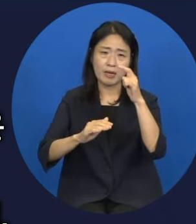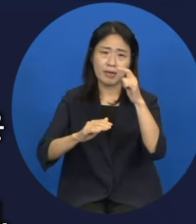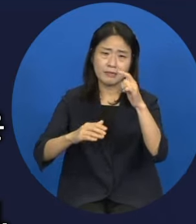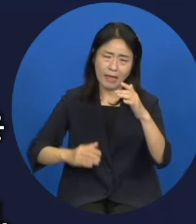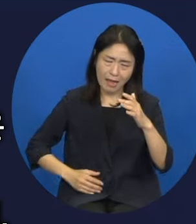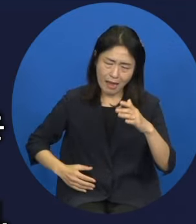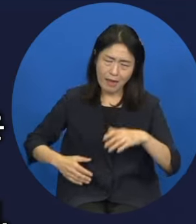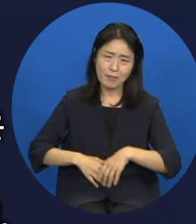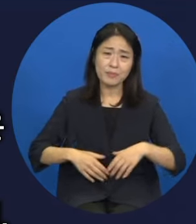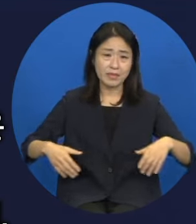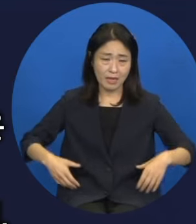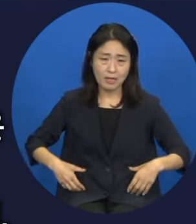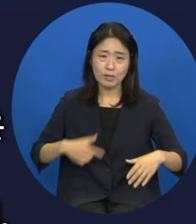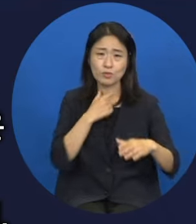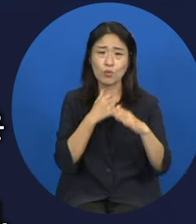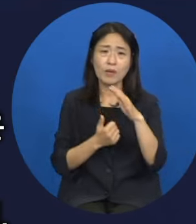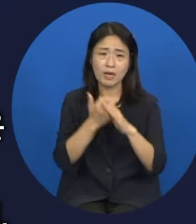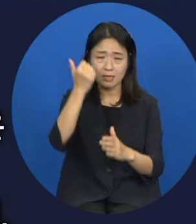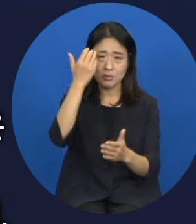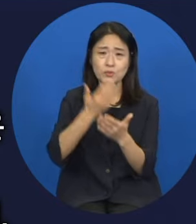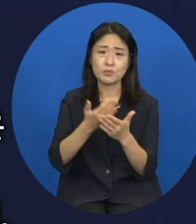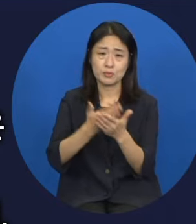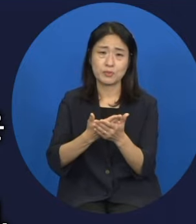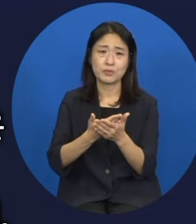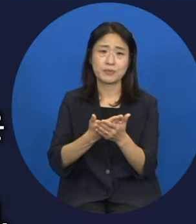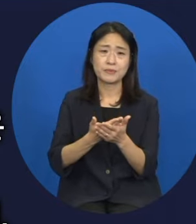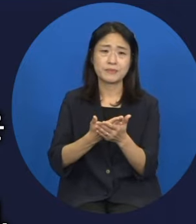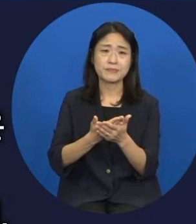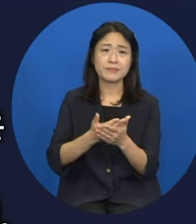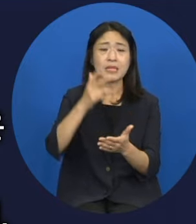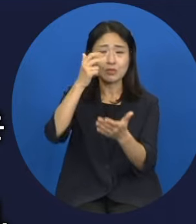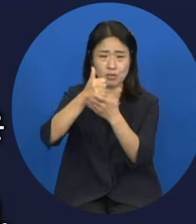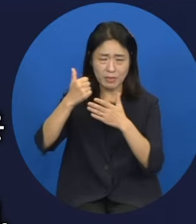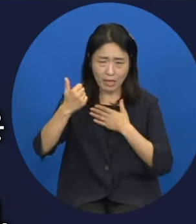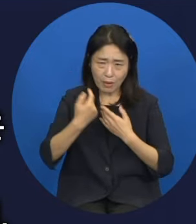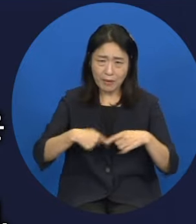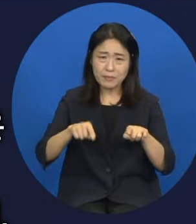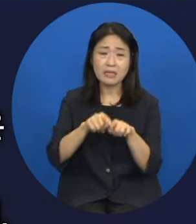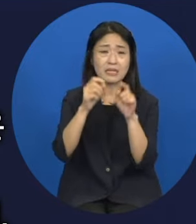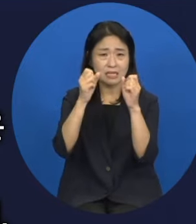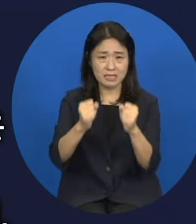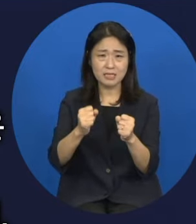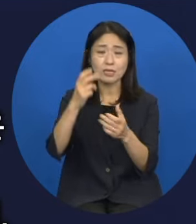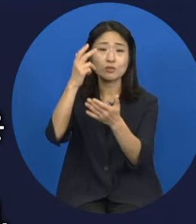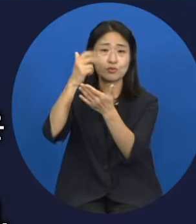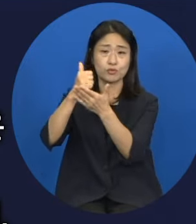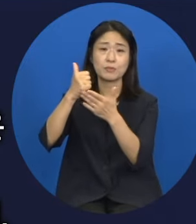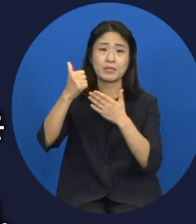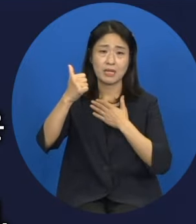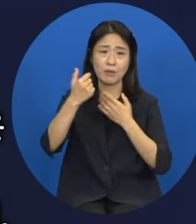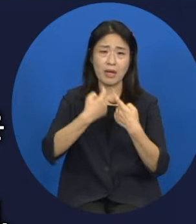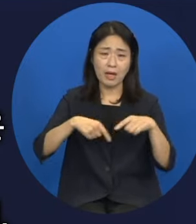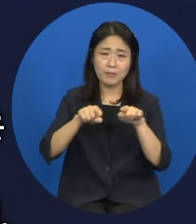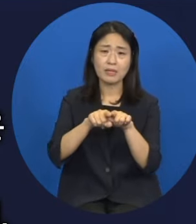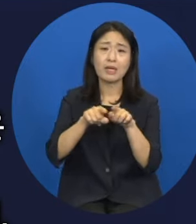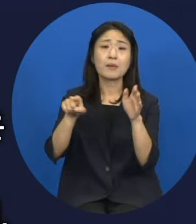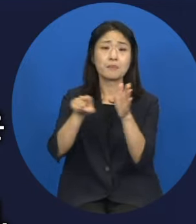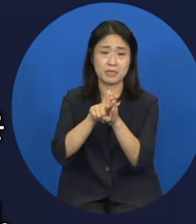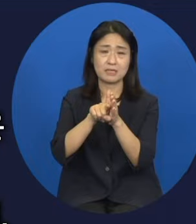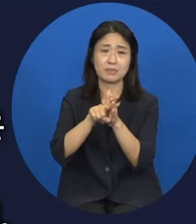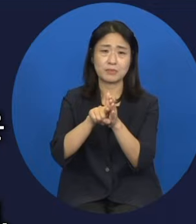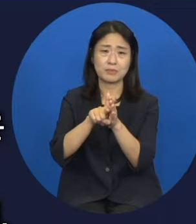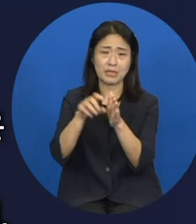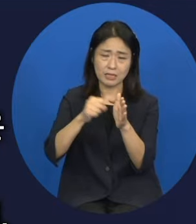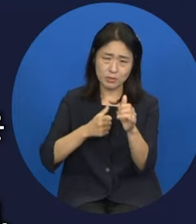담대함과 소망을 주시옵시고, 우리가 오늘 찬양한 것처럼 주님이 나와 함께 하신다, 주님이 함께 하심을 믿음으로